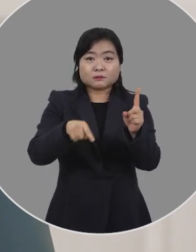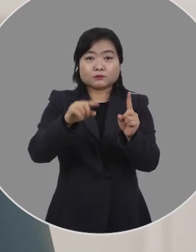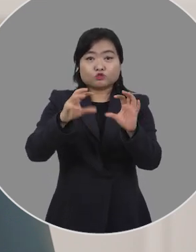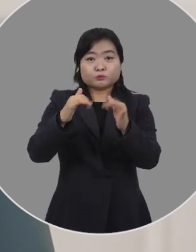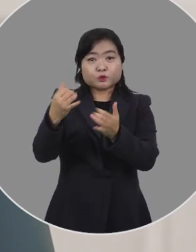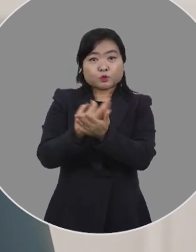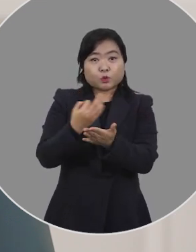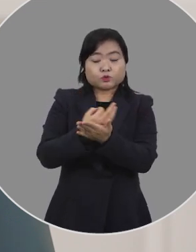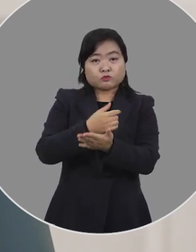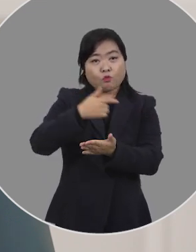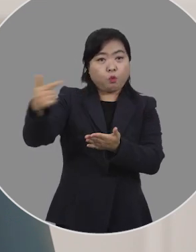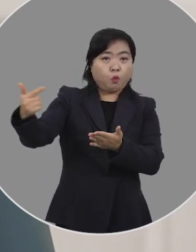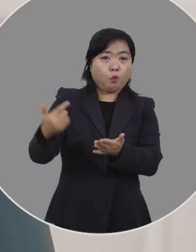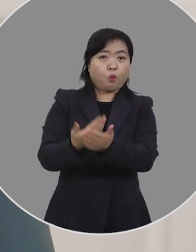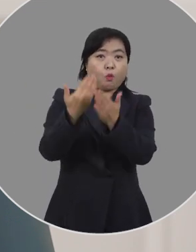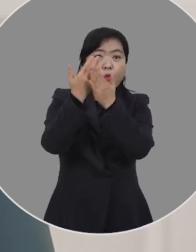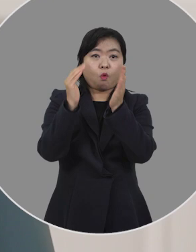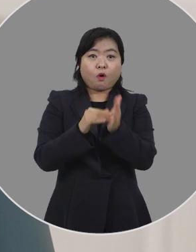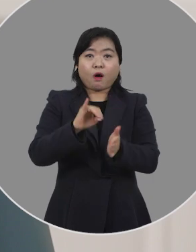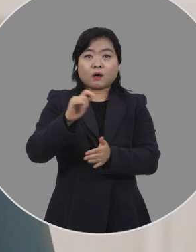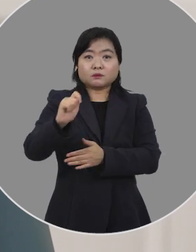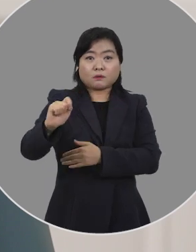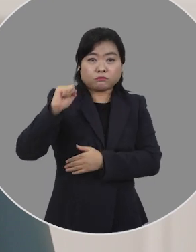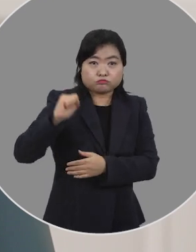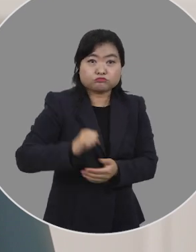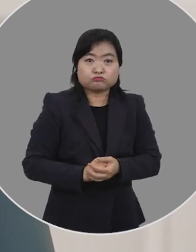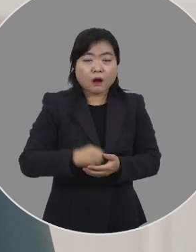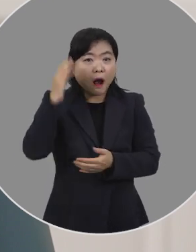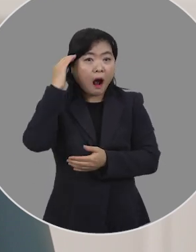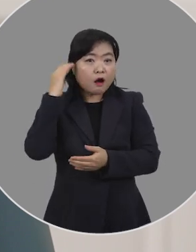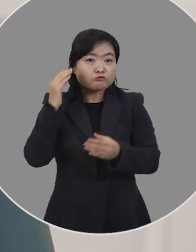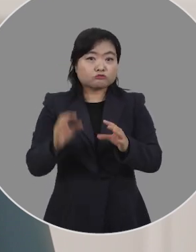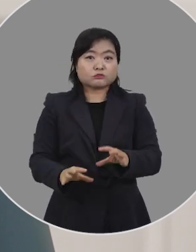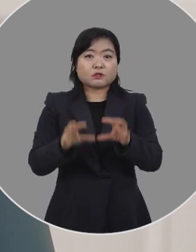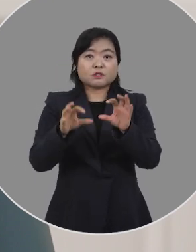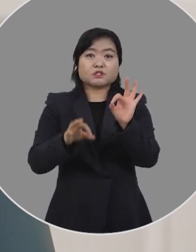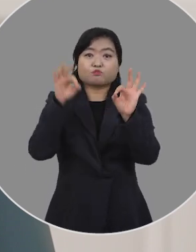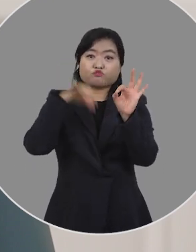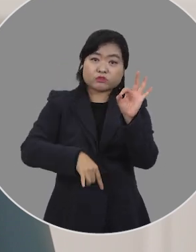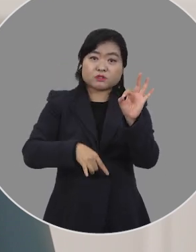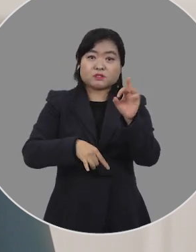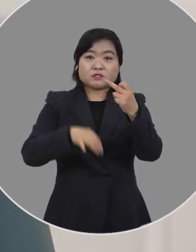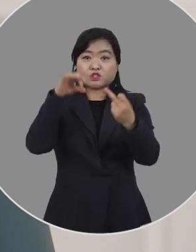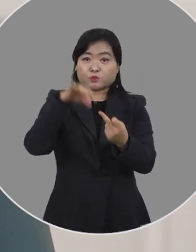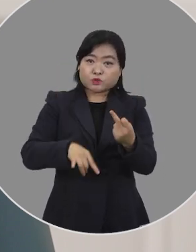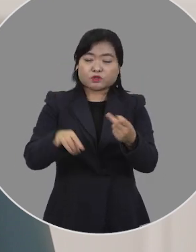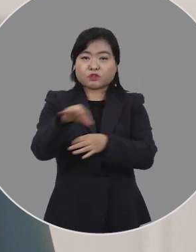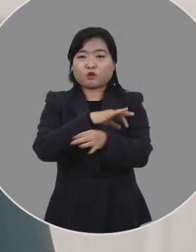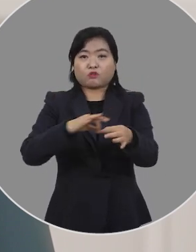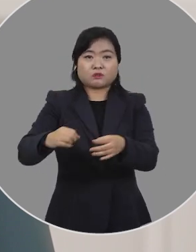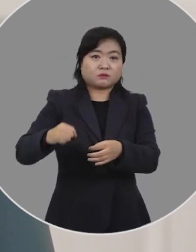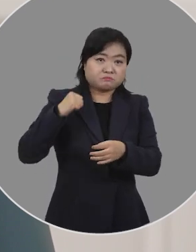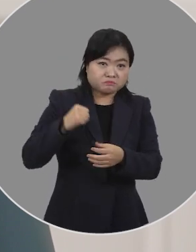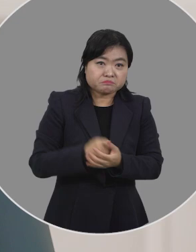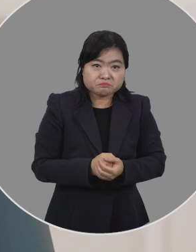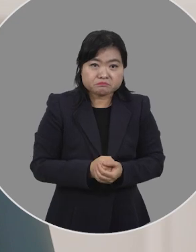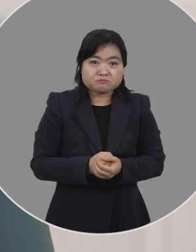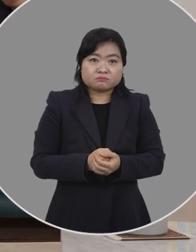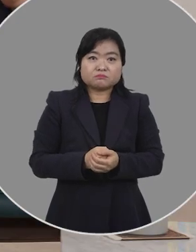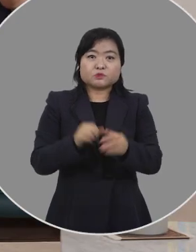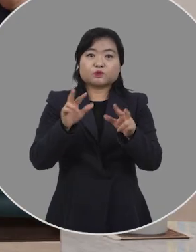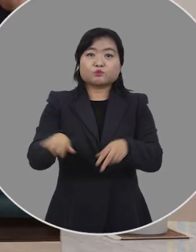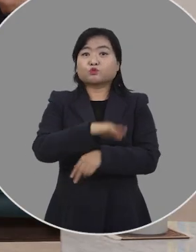국민소득 굉장히 높아졌죠. IT 강국됐죠. 한국 세계 10위에서 12위 사이의 경제